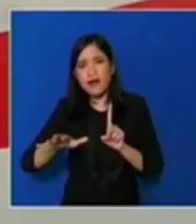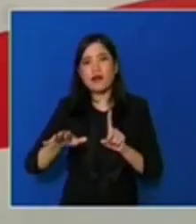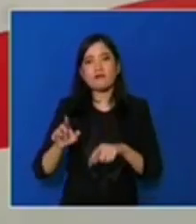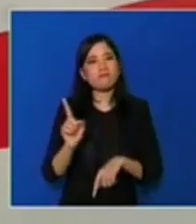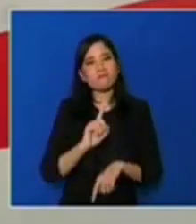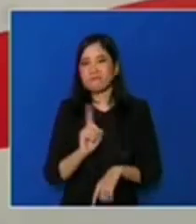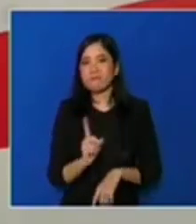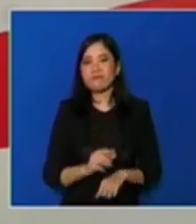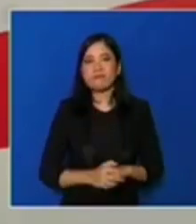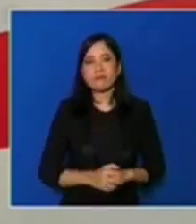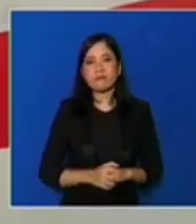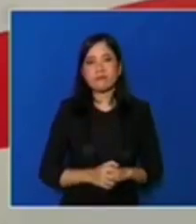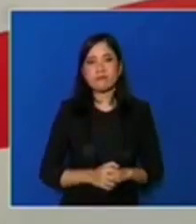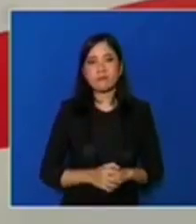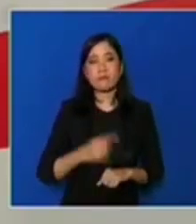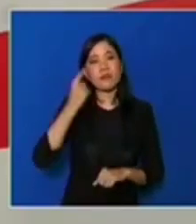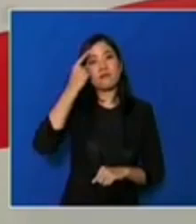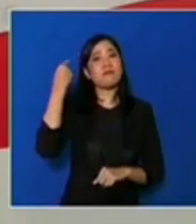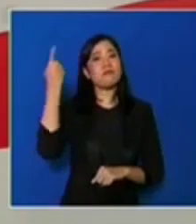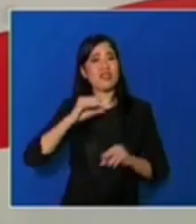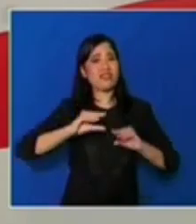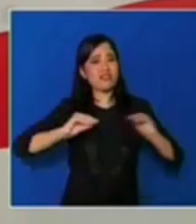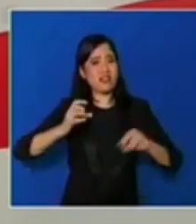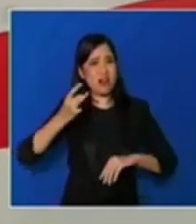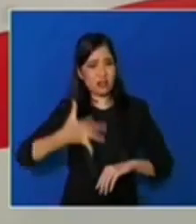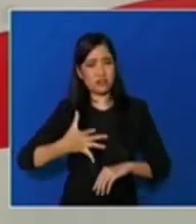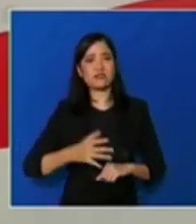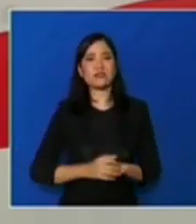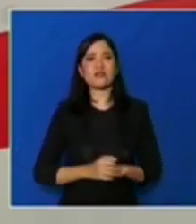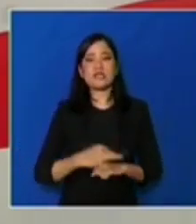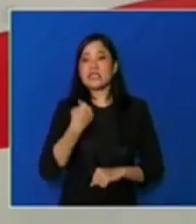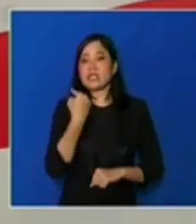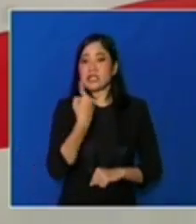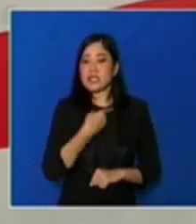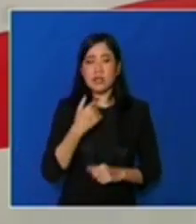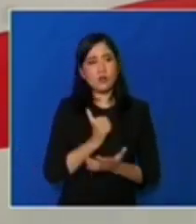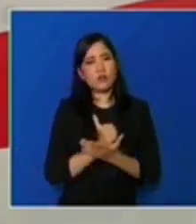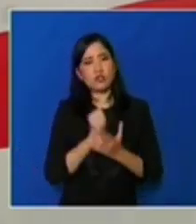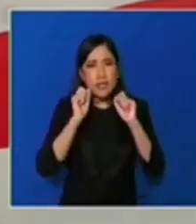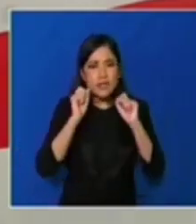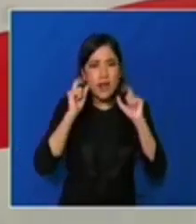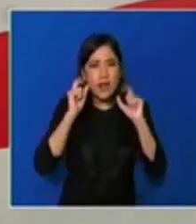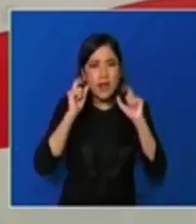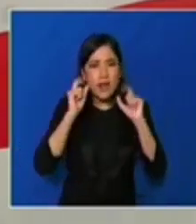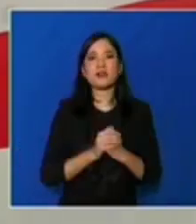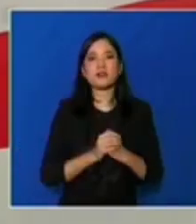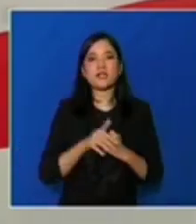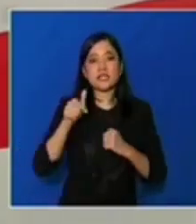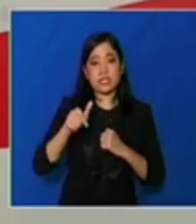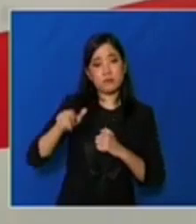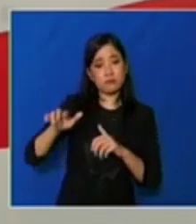dengan yang sehat pemerintah bekerja keras untuk itu kami menyadari betul bahwa kesuksesan pelaksanaan